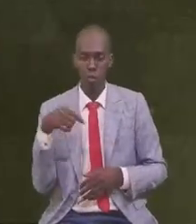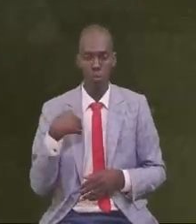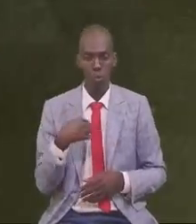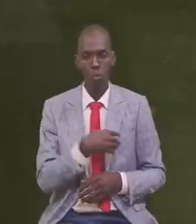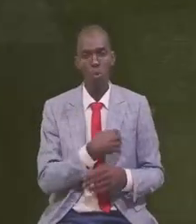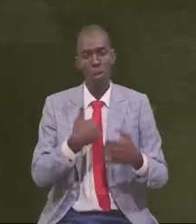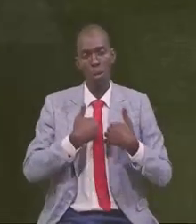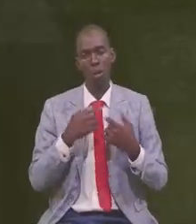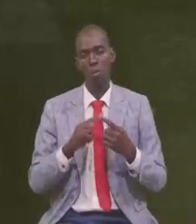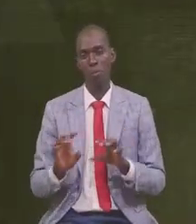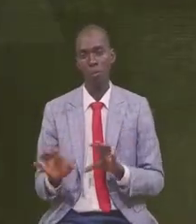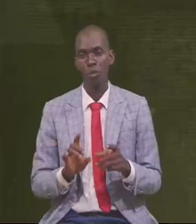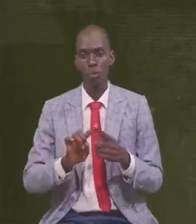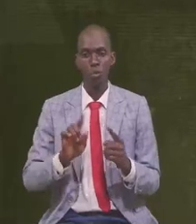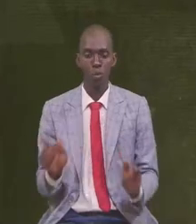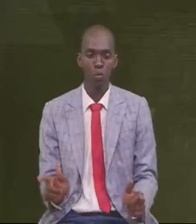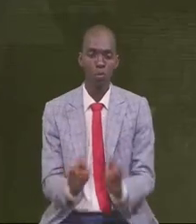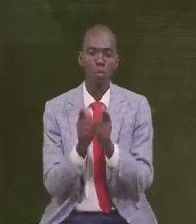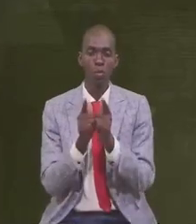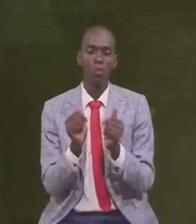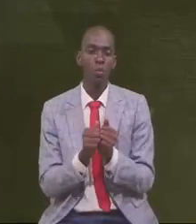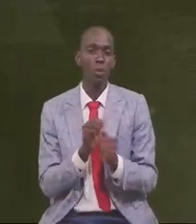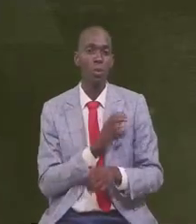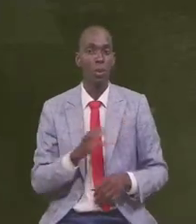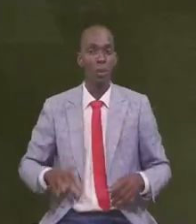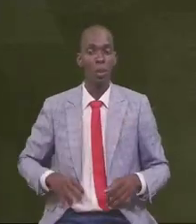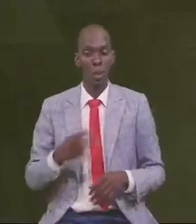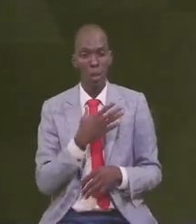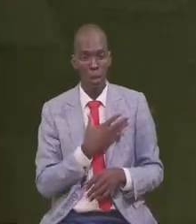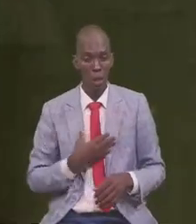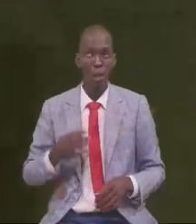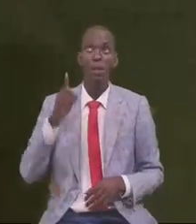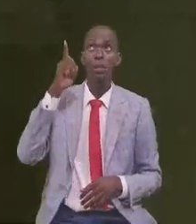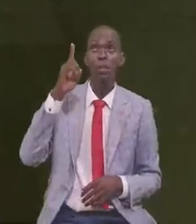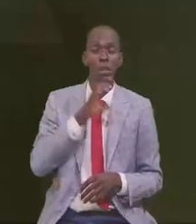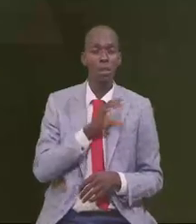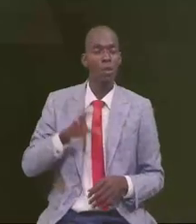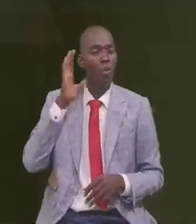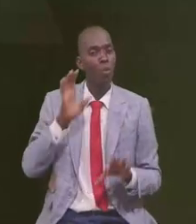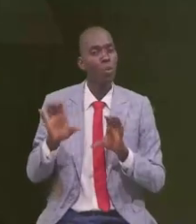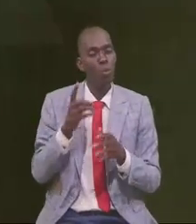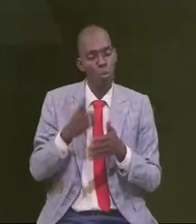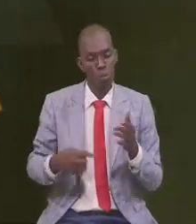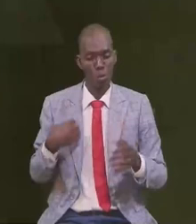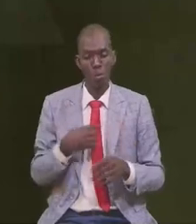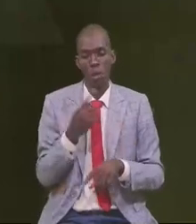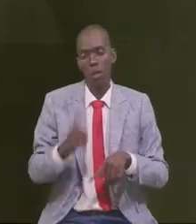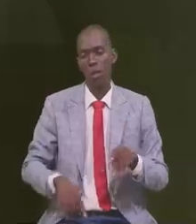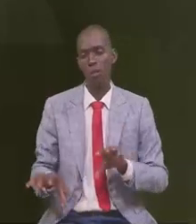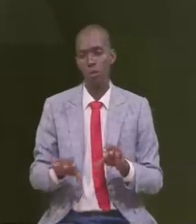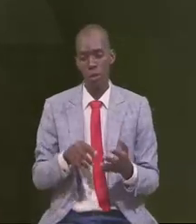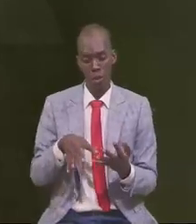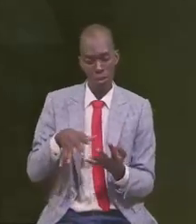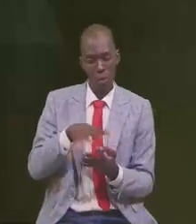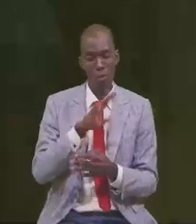puissions arriver où Christ se trouve. Et lui fera ce que nous ne pouvons pas faire. Ces quatre hommes, je vous